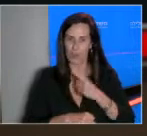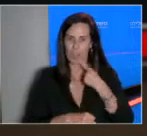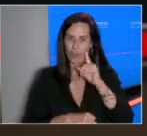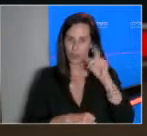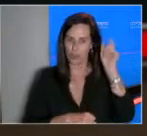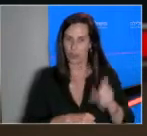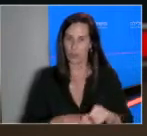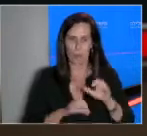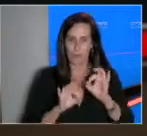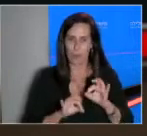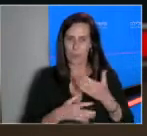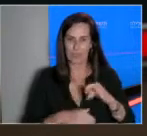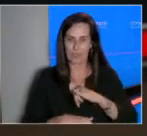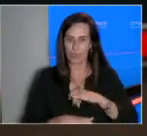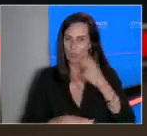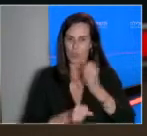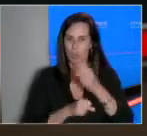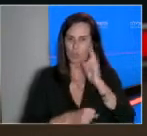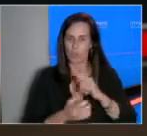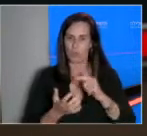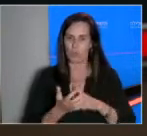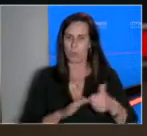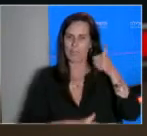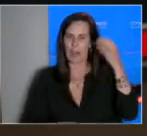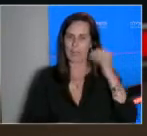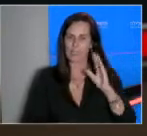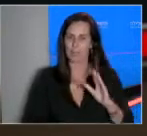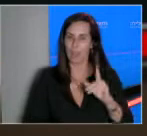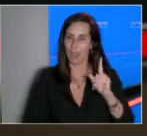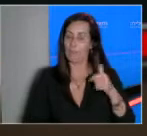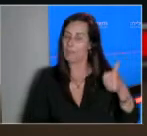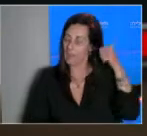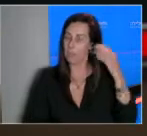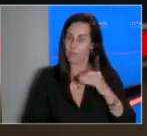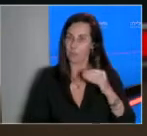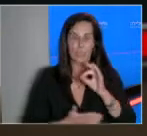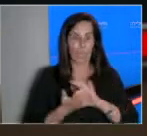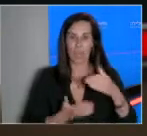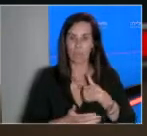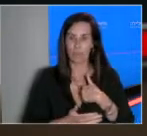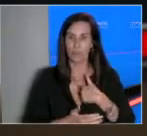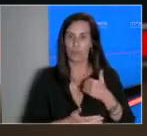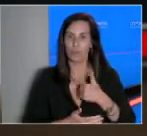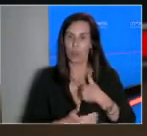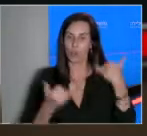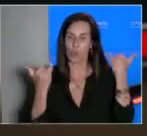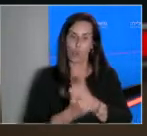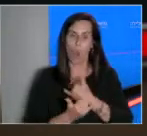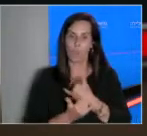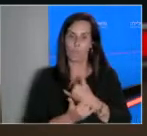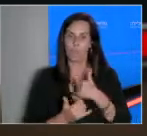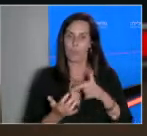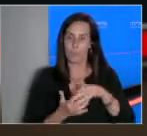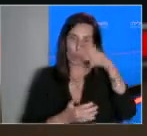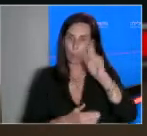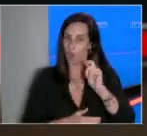שמו, כי באמת אין עניין של שיימינג על מנהל בית ספר כזה או אחר, אבל מנהל בית ספר כתב לי שאני טועה ובגדול, כי